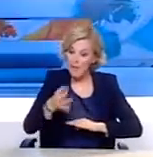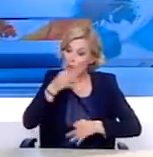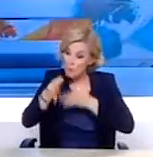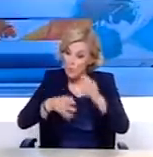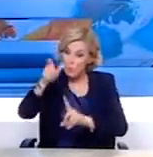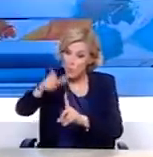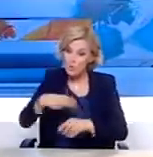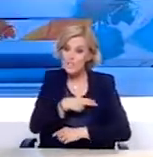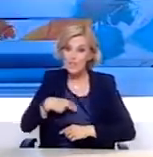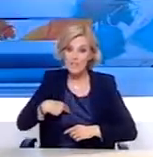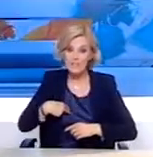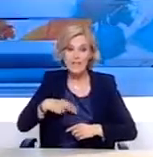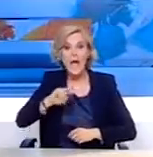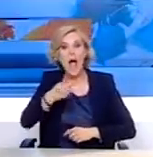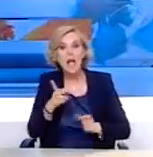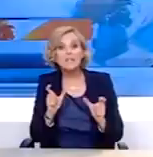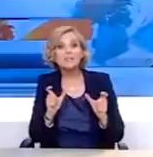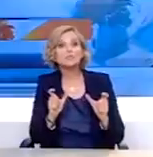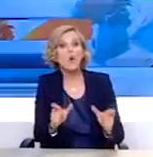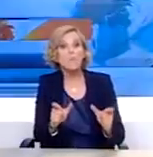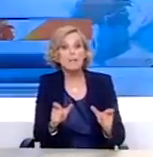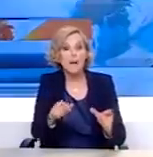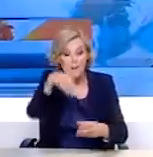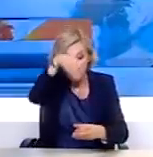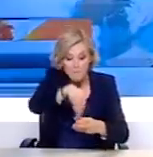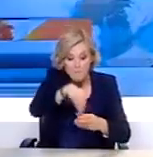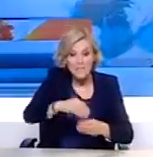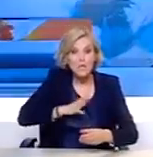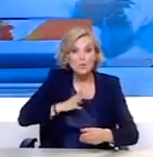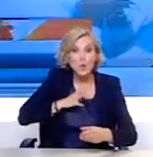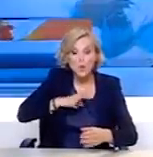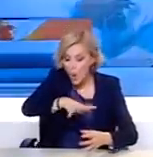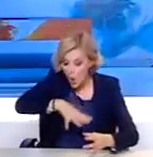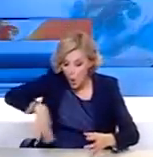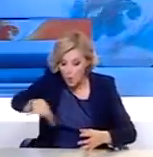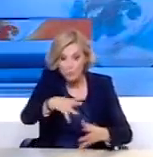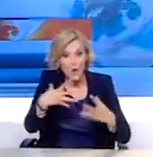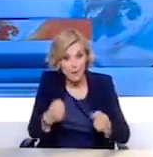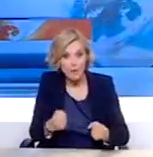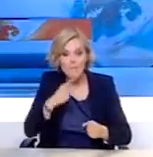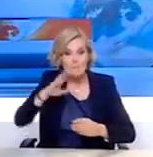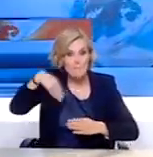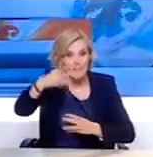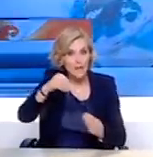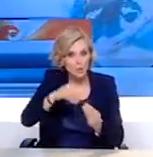καθηγητής, την ύπαρξη αντισωμάτων στον πληθυσμό. Είναι πολύ σημαντικό αυτό το πρόγραμμα. Μετά το Πάσχα